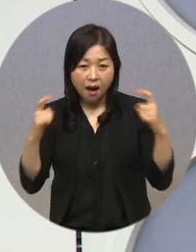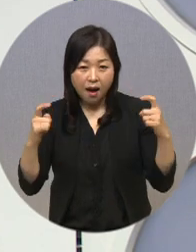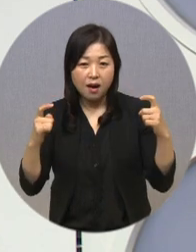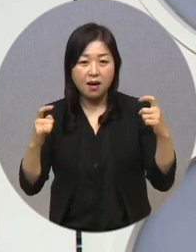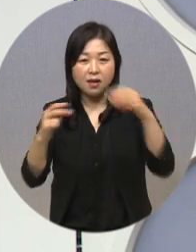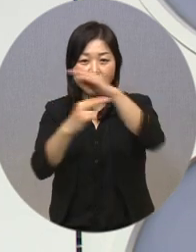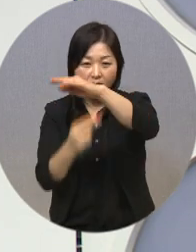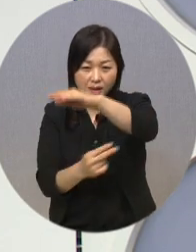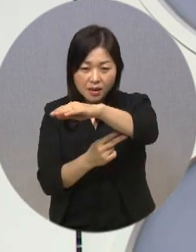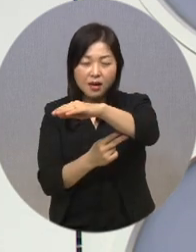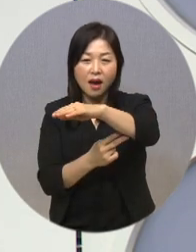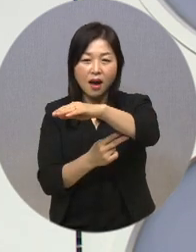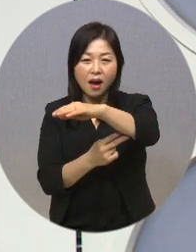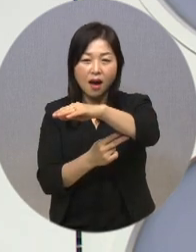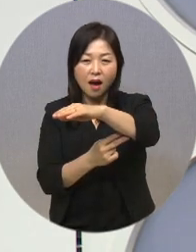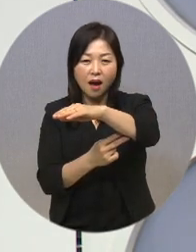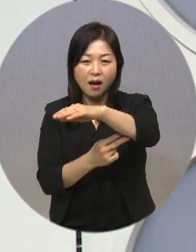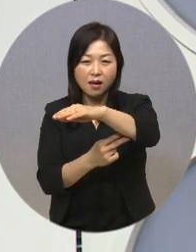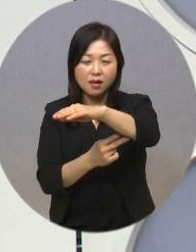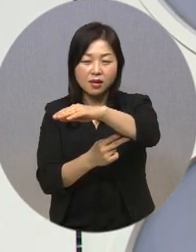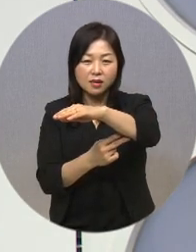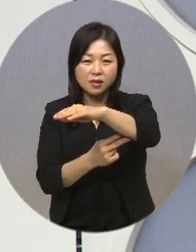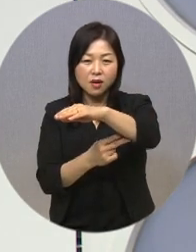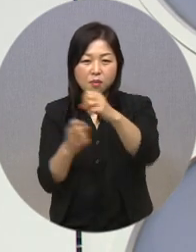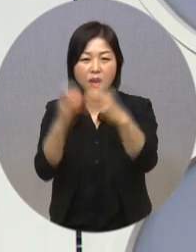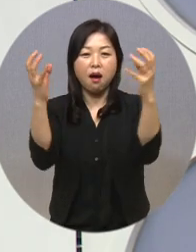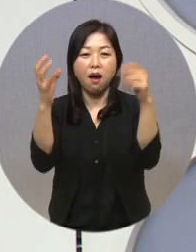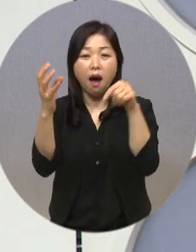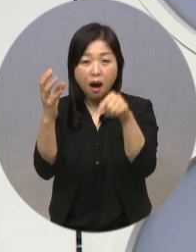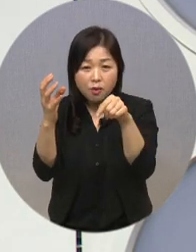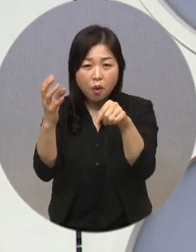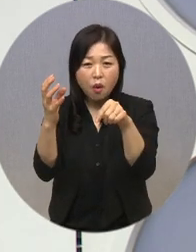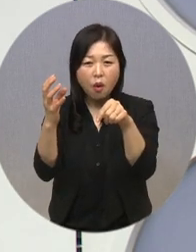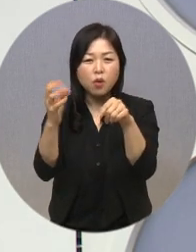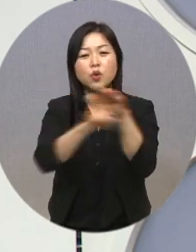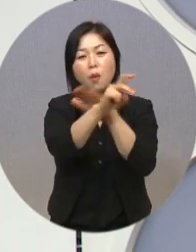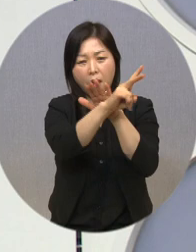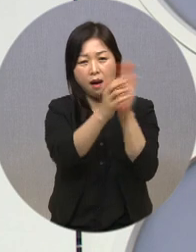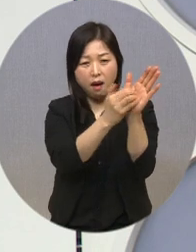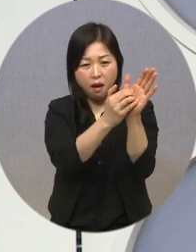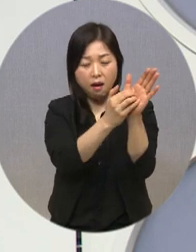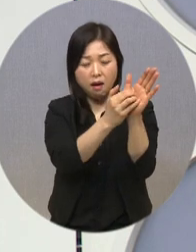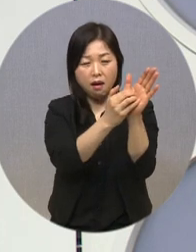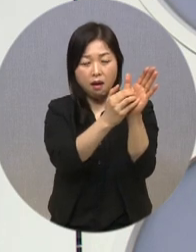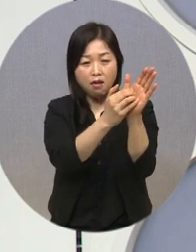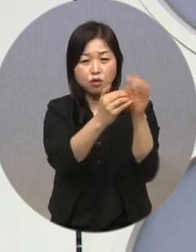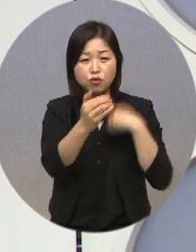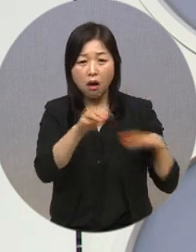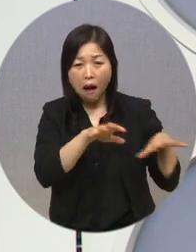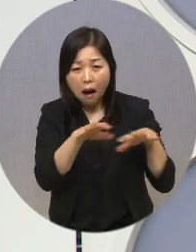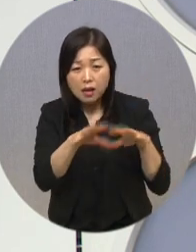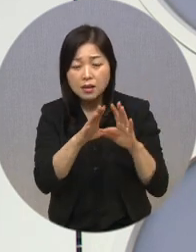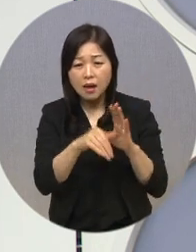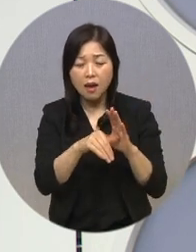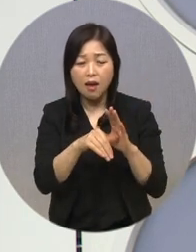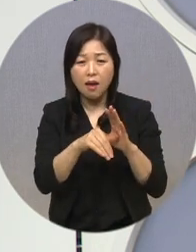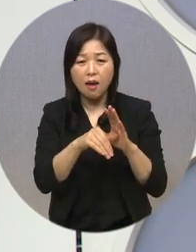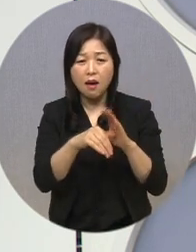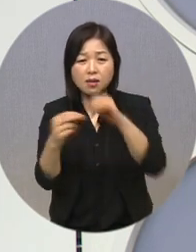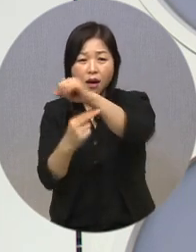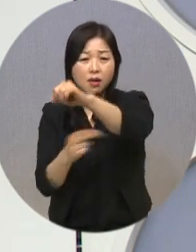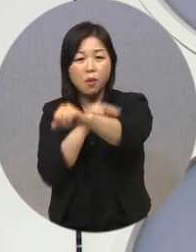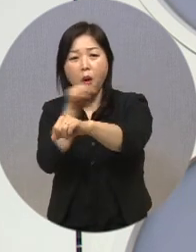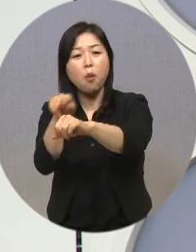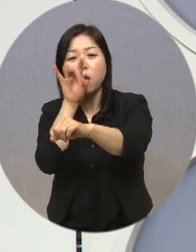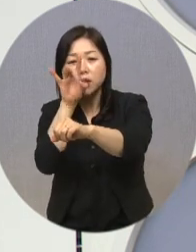도망가셨고 우리는 뒤에 남아서 한강을 건너갈 수가 없어요. 배가 있어야지. 그래서 고시란이 다시 돌아와서